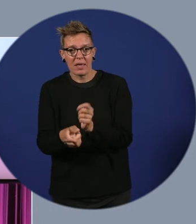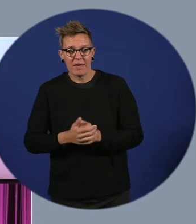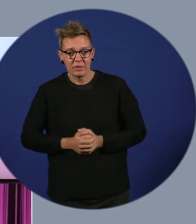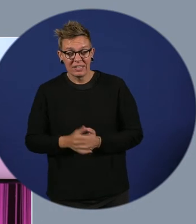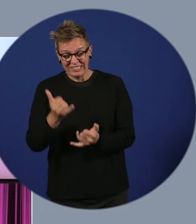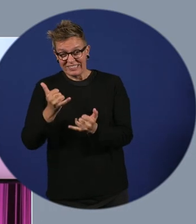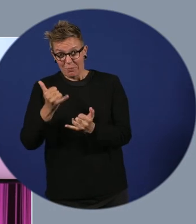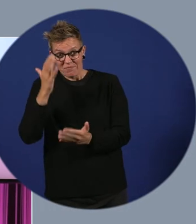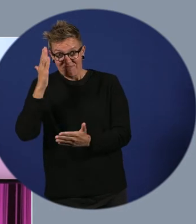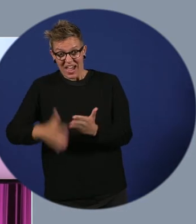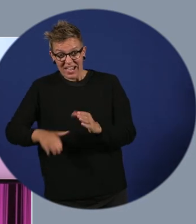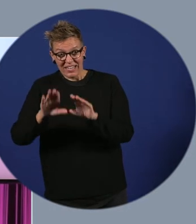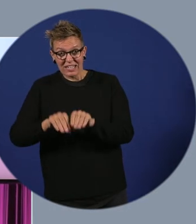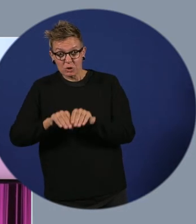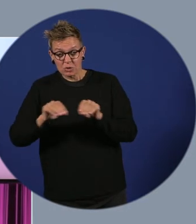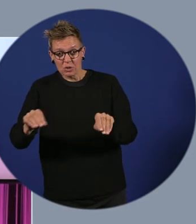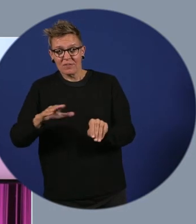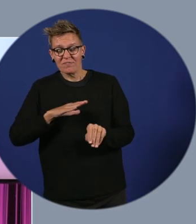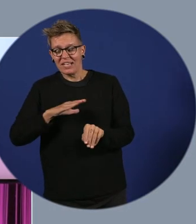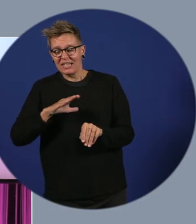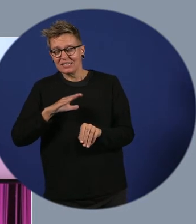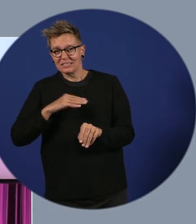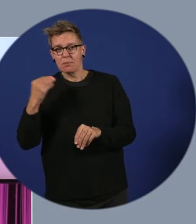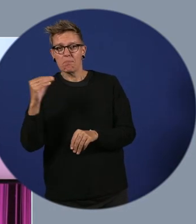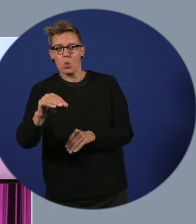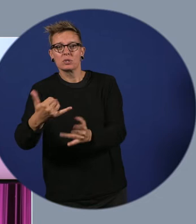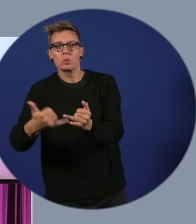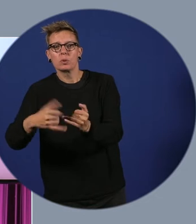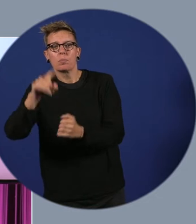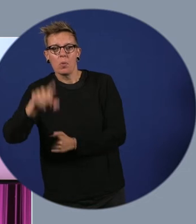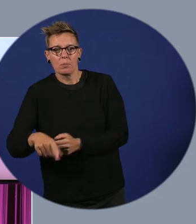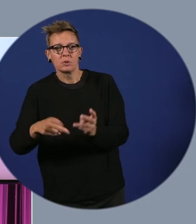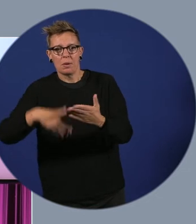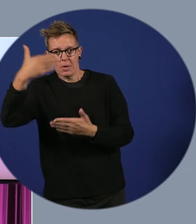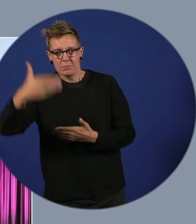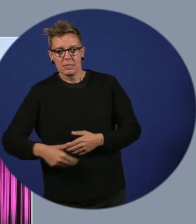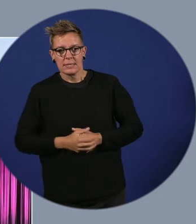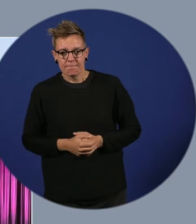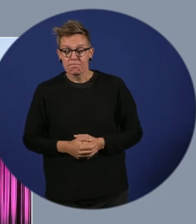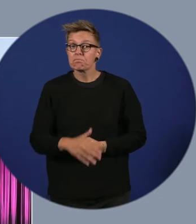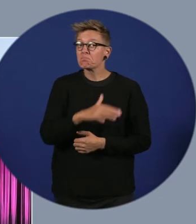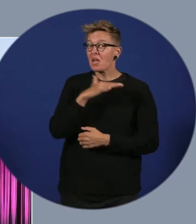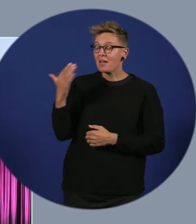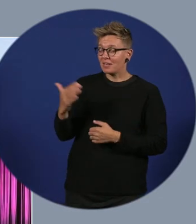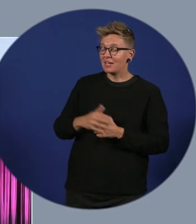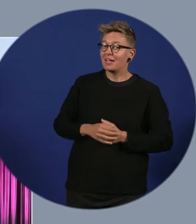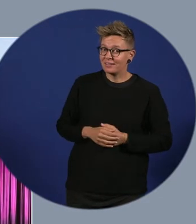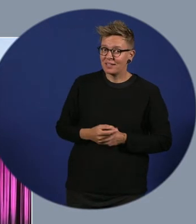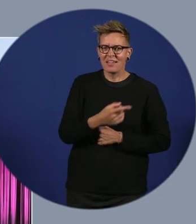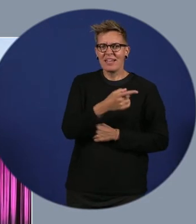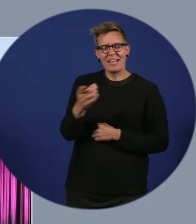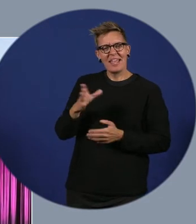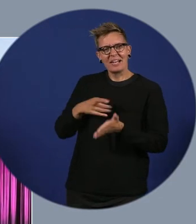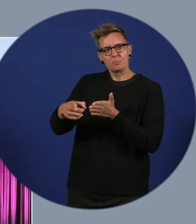slutgiltiga resultaten kommer också finnas där i slutet av månaden på samma sida. Härligt. Ni hade ju också